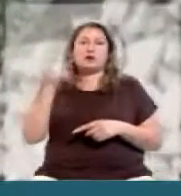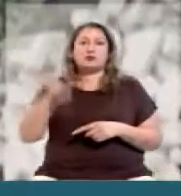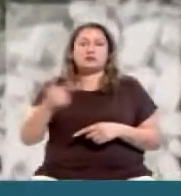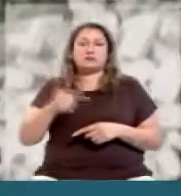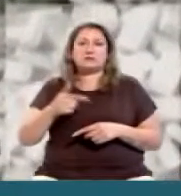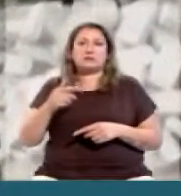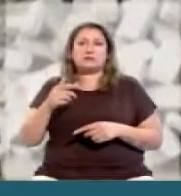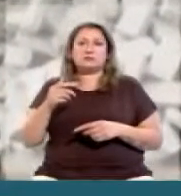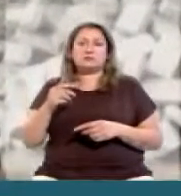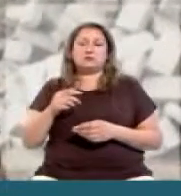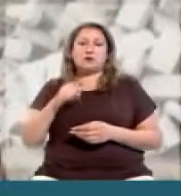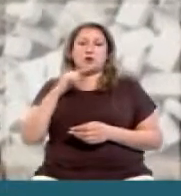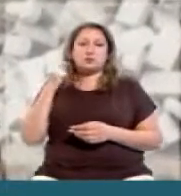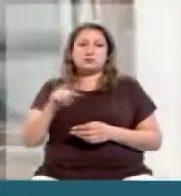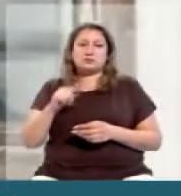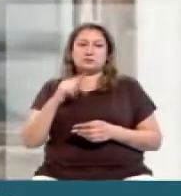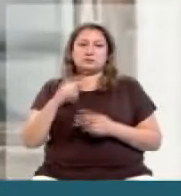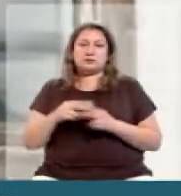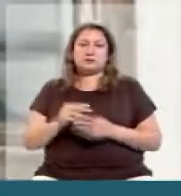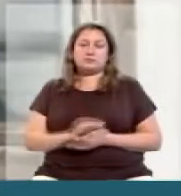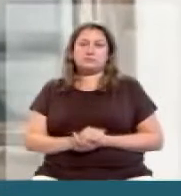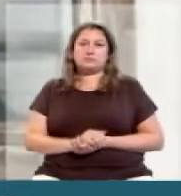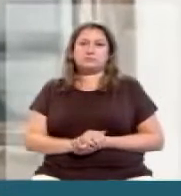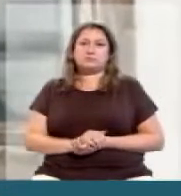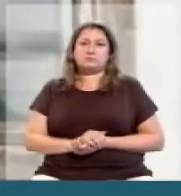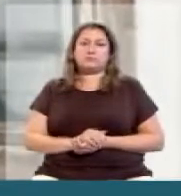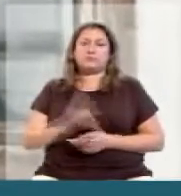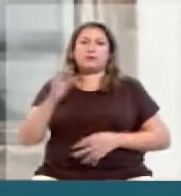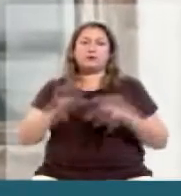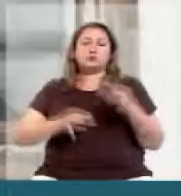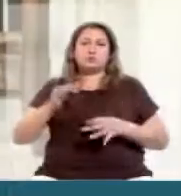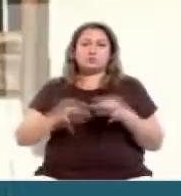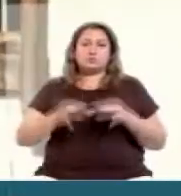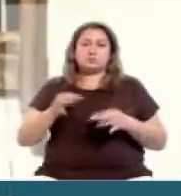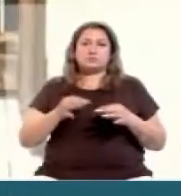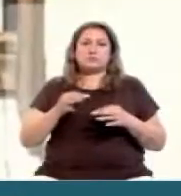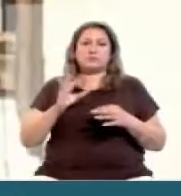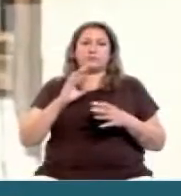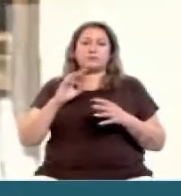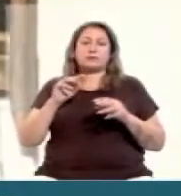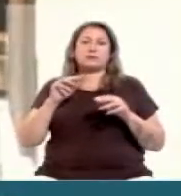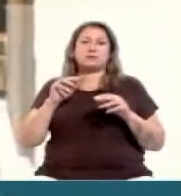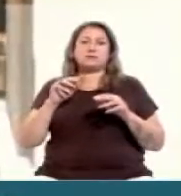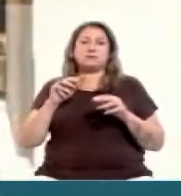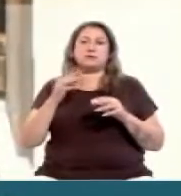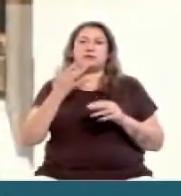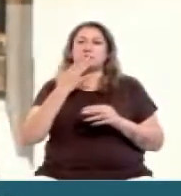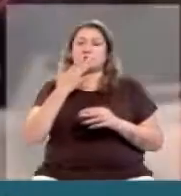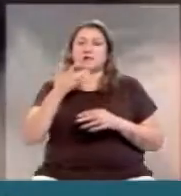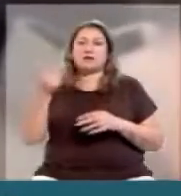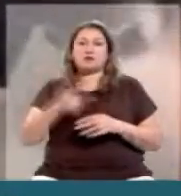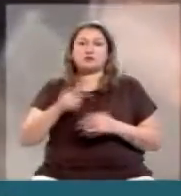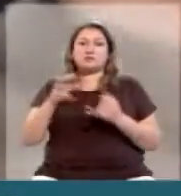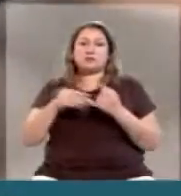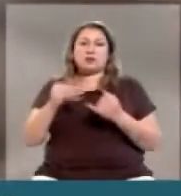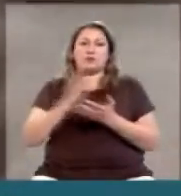сот үй тұрған жерді шетелдік азаматтың жекешелендіруі заңға қайшы емес дейді. Осылайша сатып алу келісім шартын өзгеріссіз қалдырған.